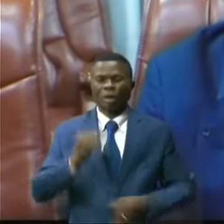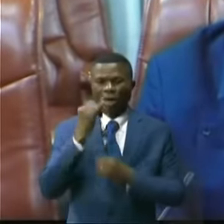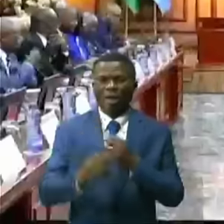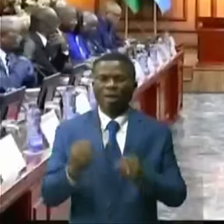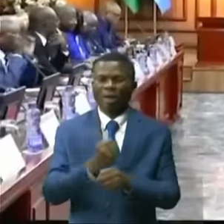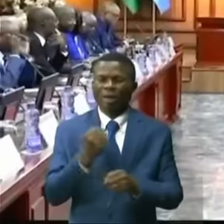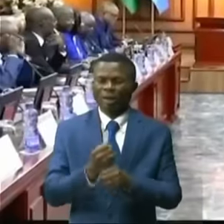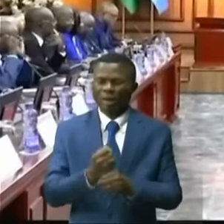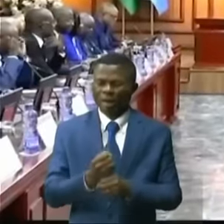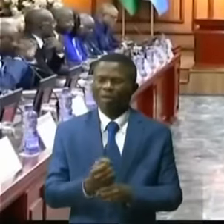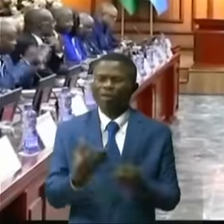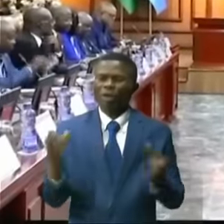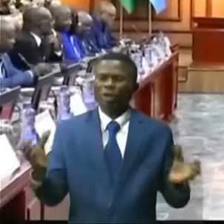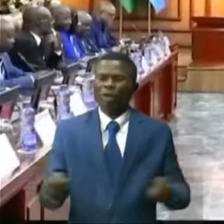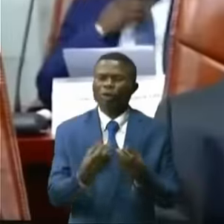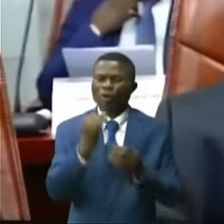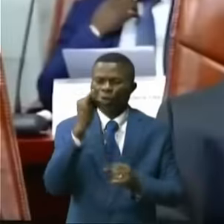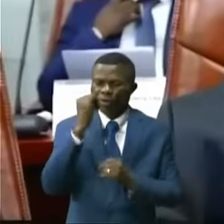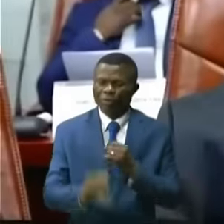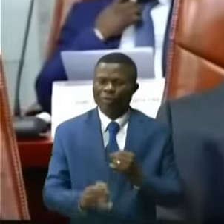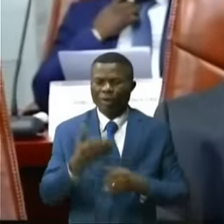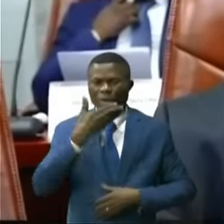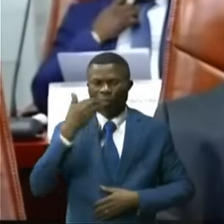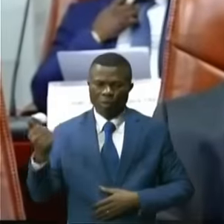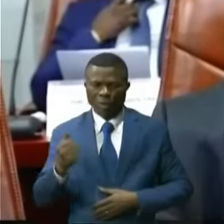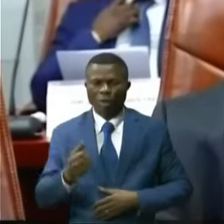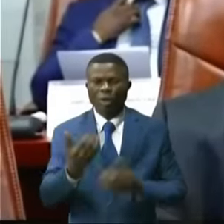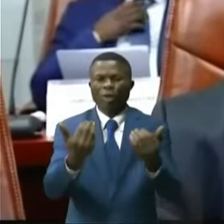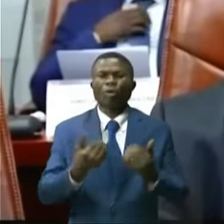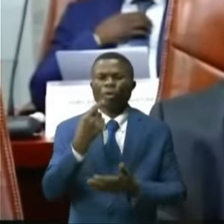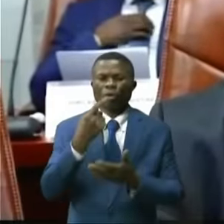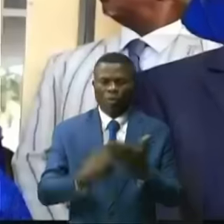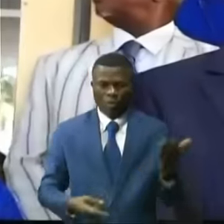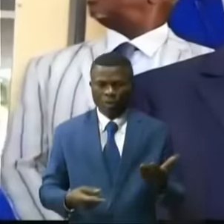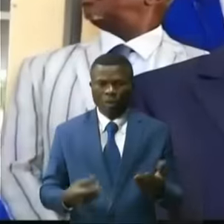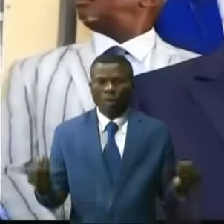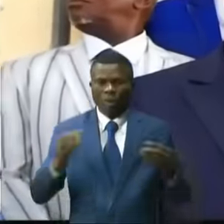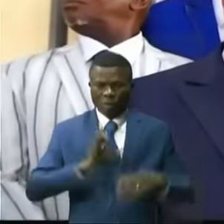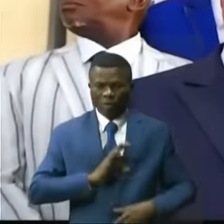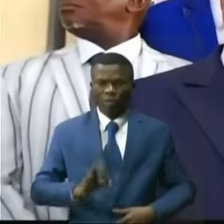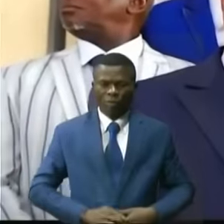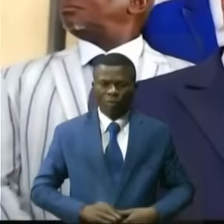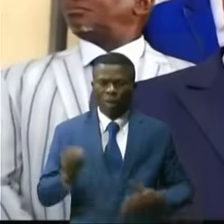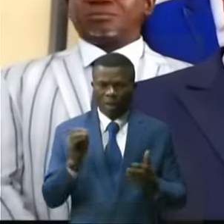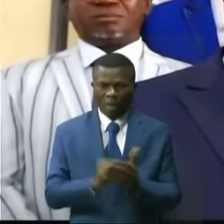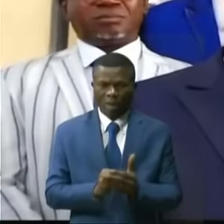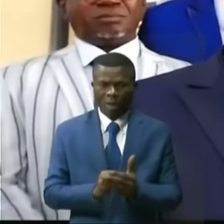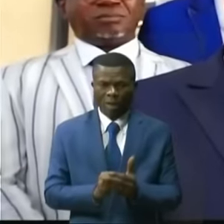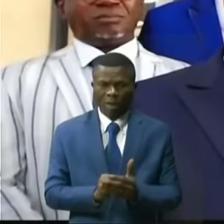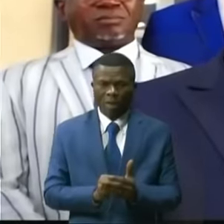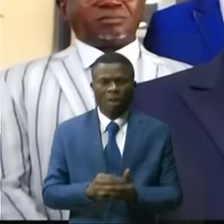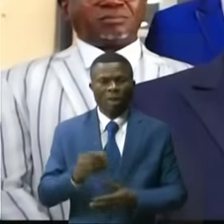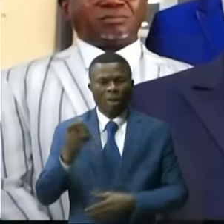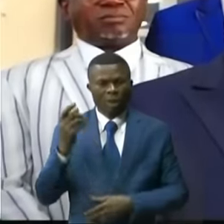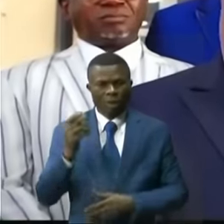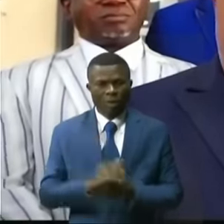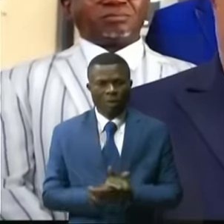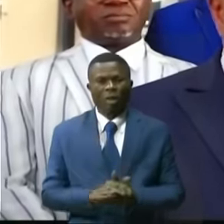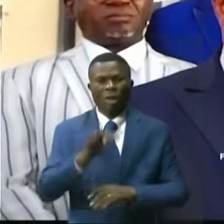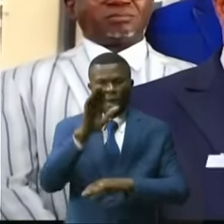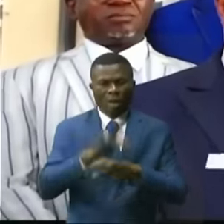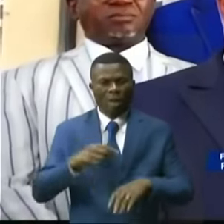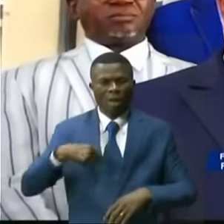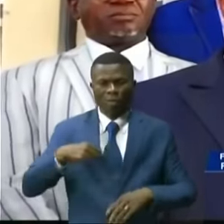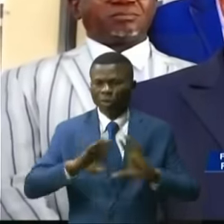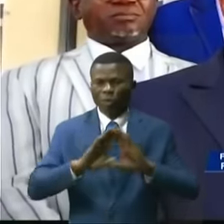dossier ce que nous allons nous retenons principalement c'est le c'est le fait que il a encore une fois su euh nous recadrer